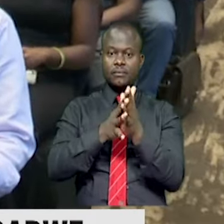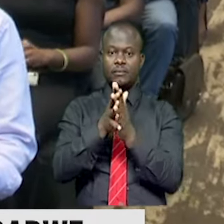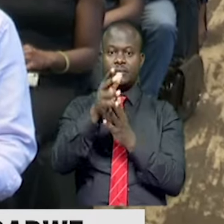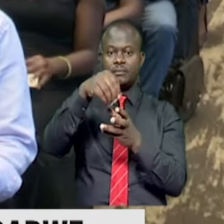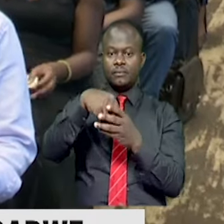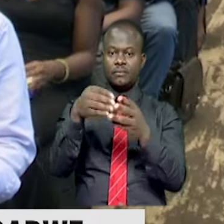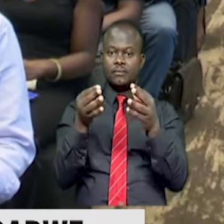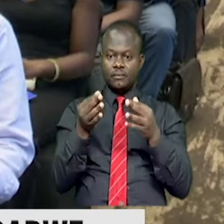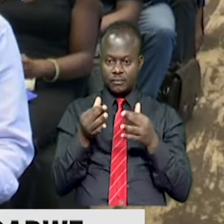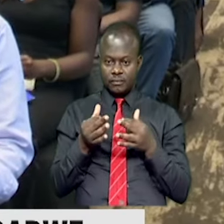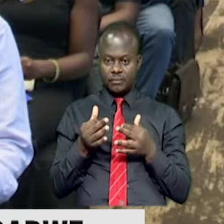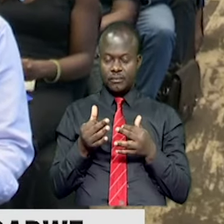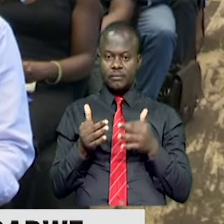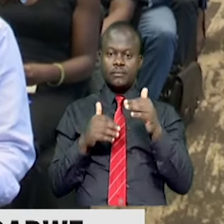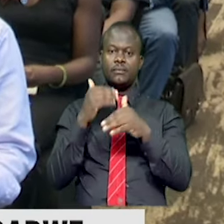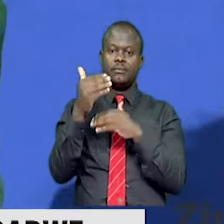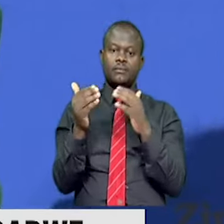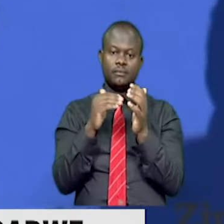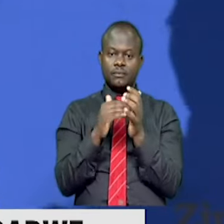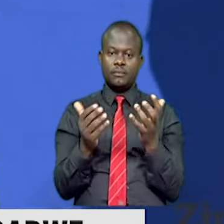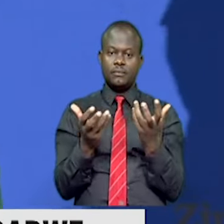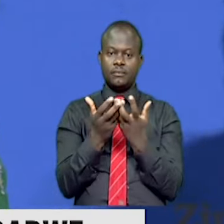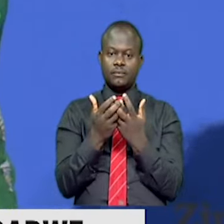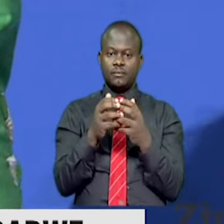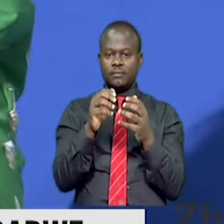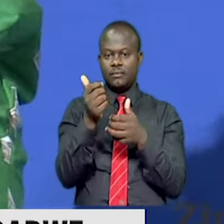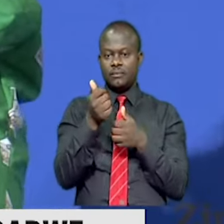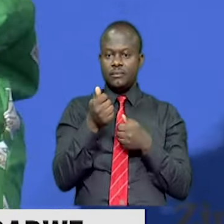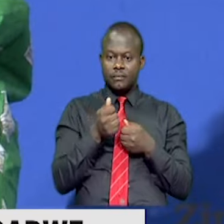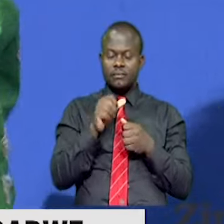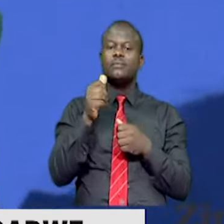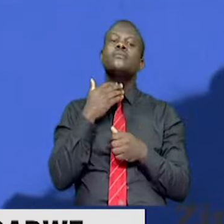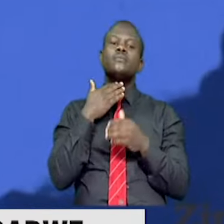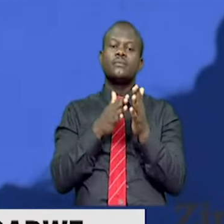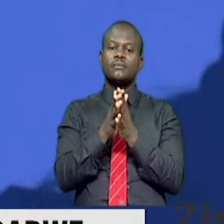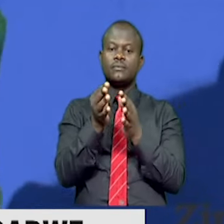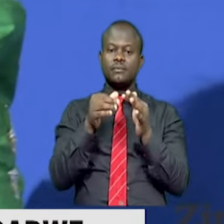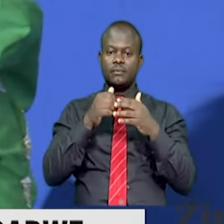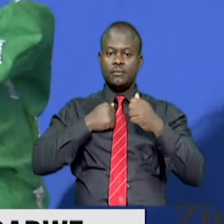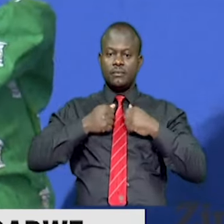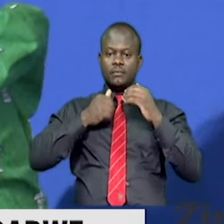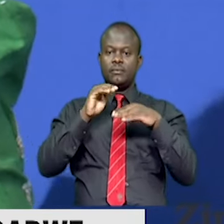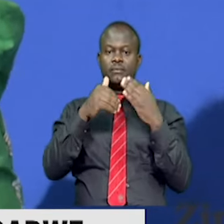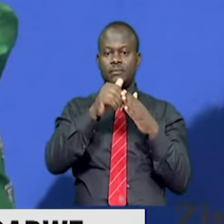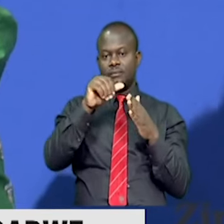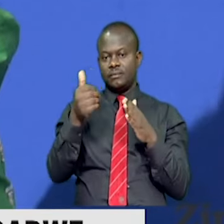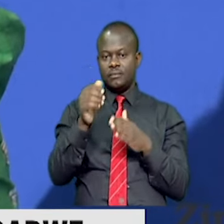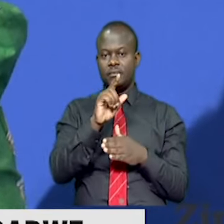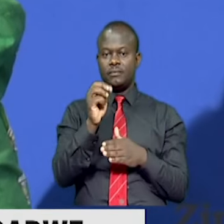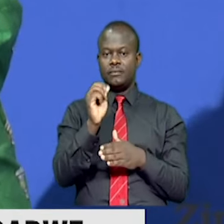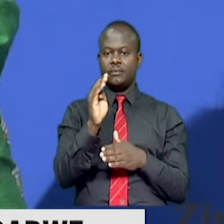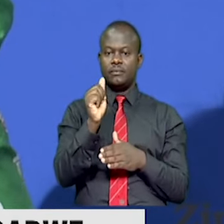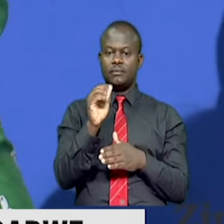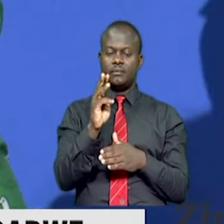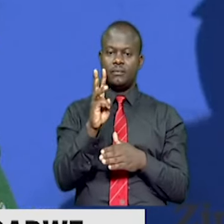imari bikanakurura abandi bashobora bifuza gushora imari hano mu Rwanda cyangwa se no muri Zimbabwe. Ibyo rero